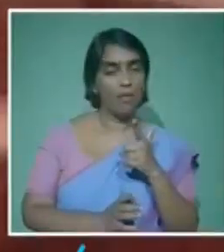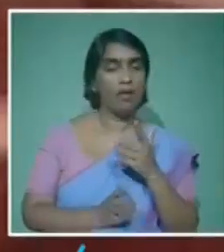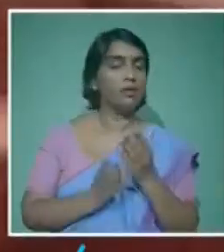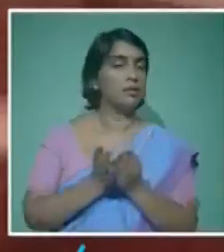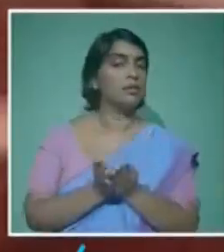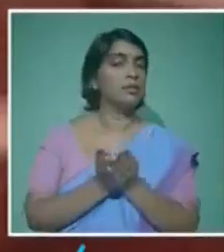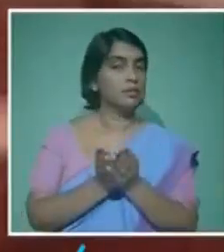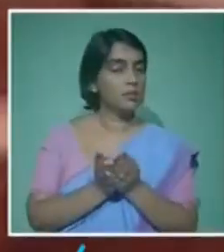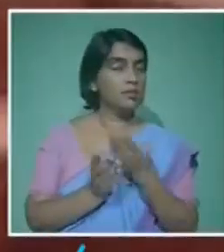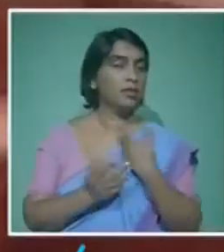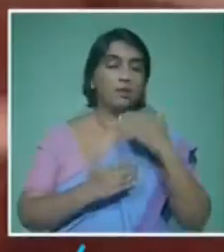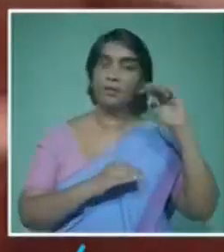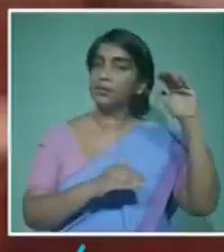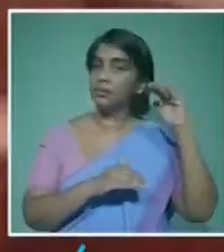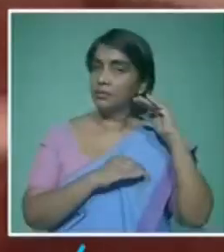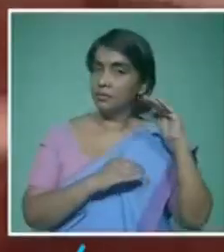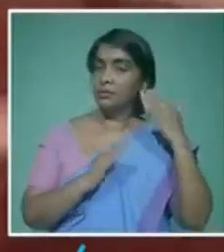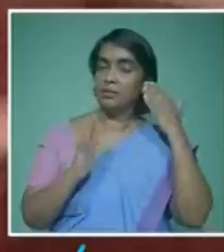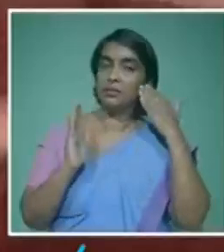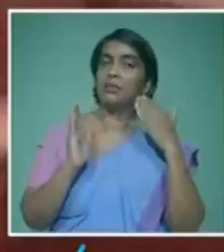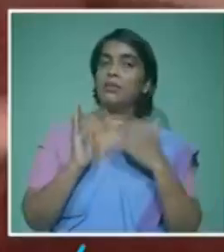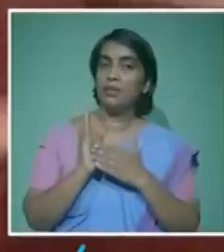ஏற்பட்டுள்ளதால் எமது